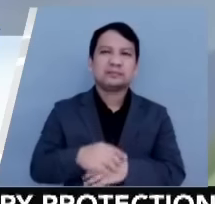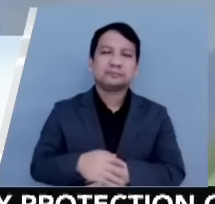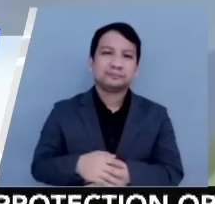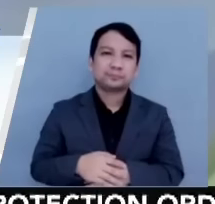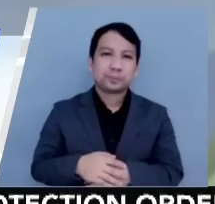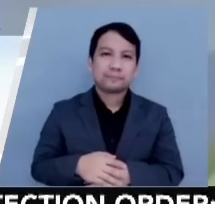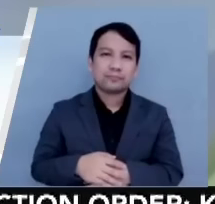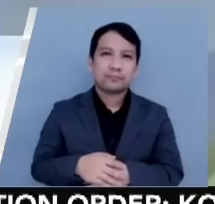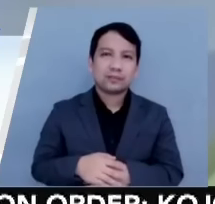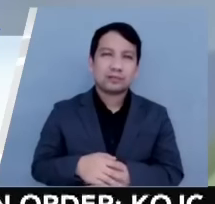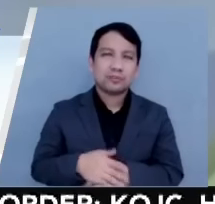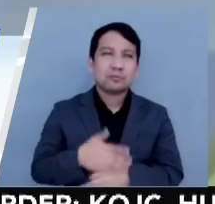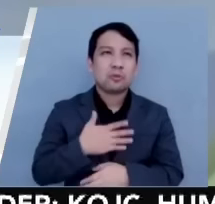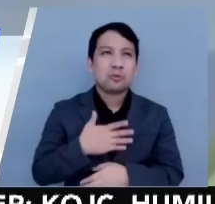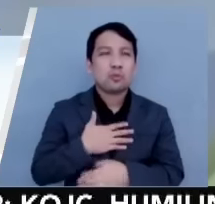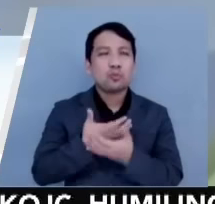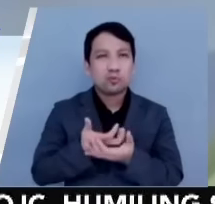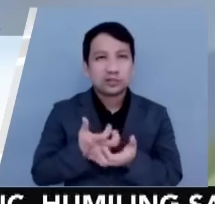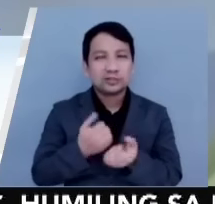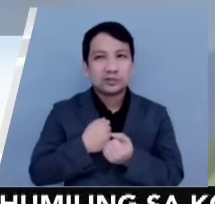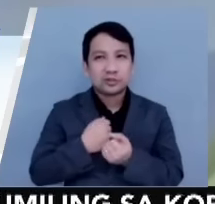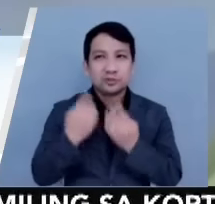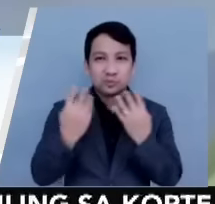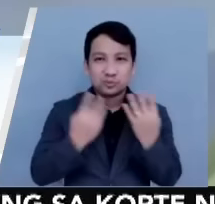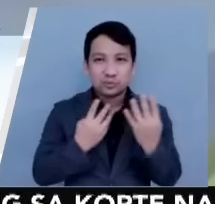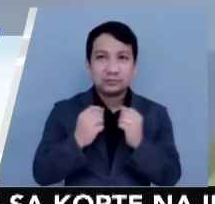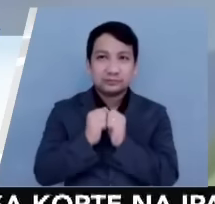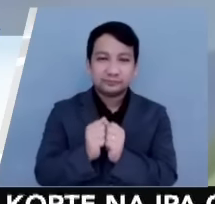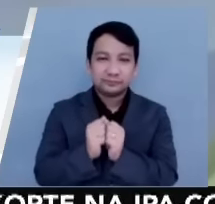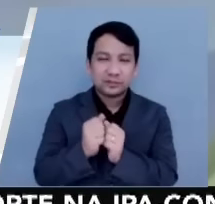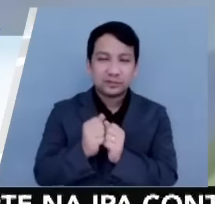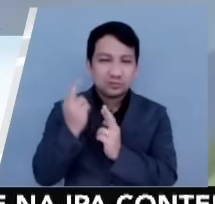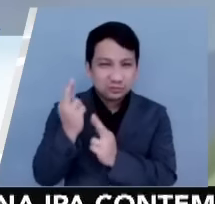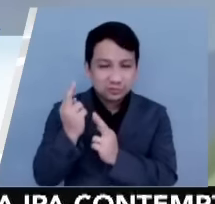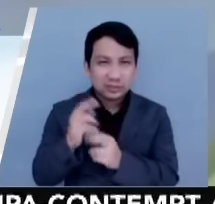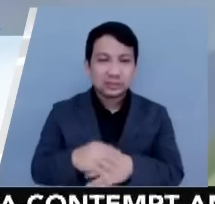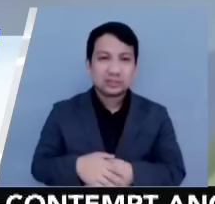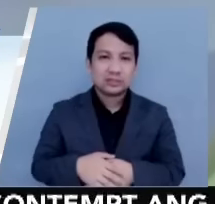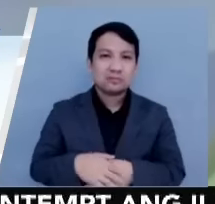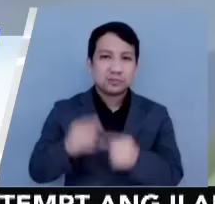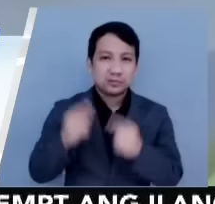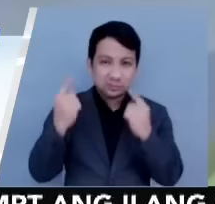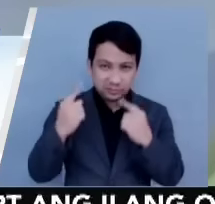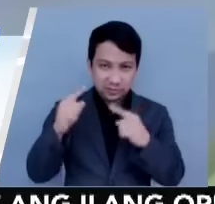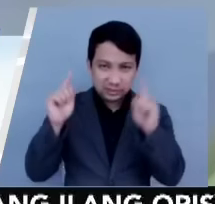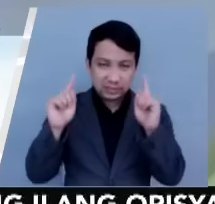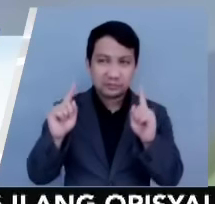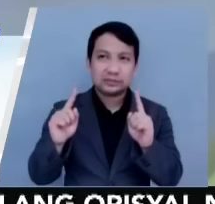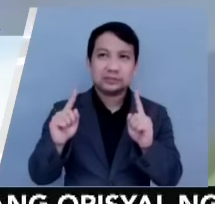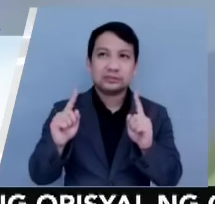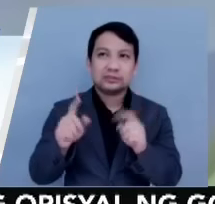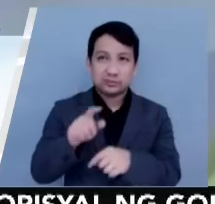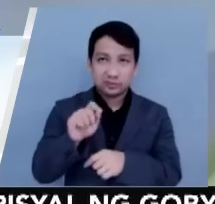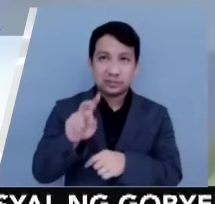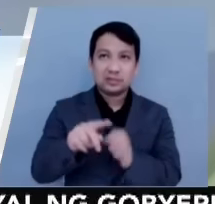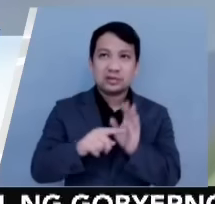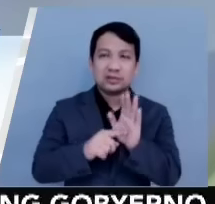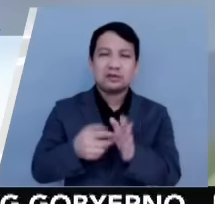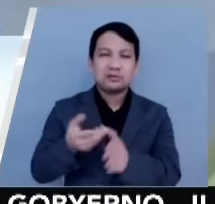wish ko ngayon darating na birthday ko na sana po talaga maging successful po ang Shining Inheritance. Apakaganda po na